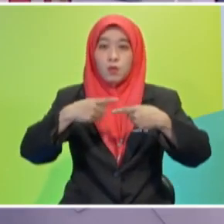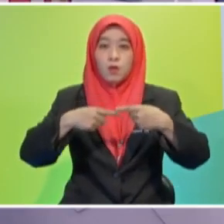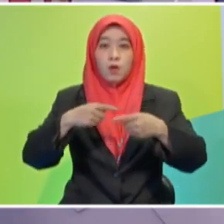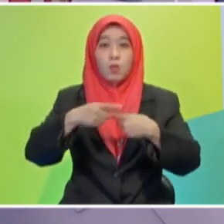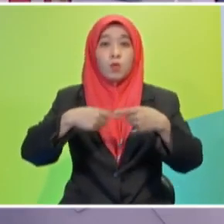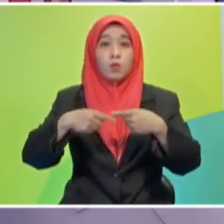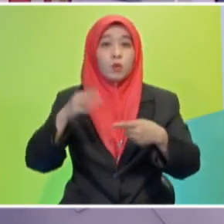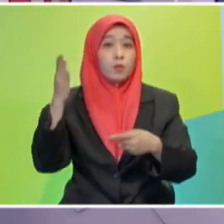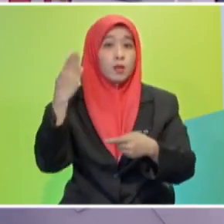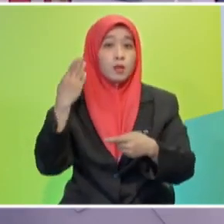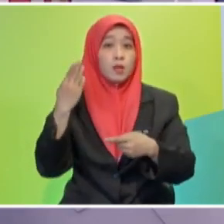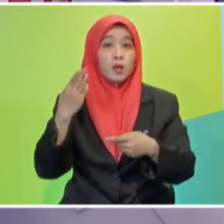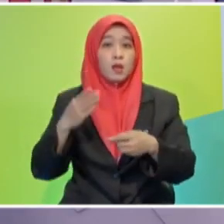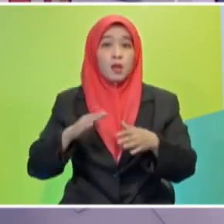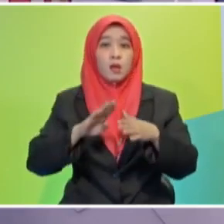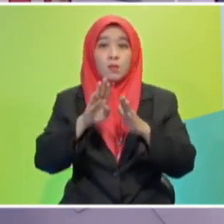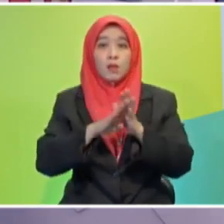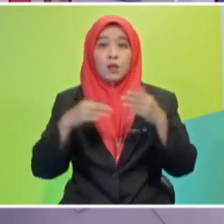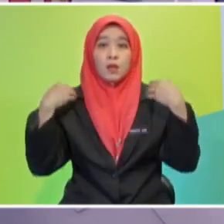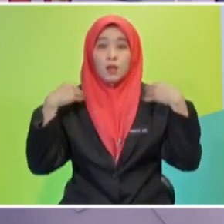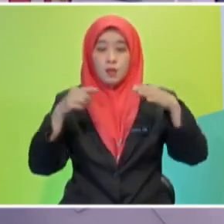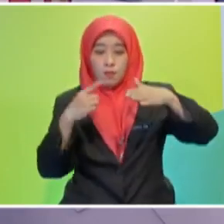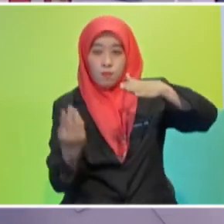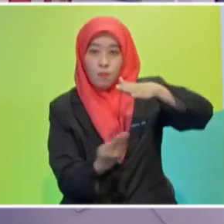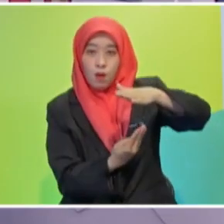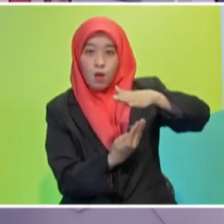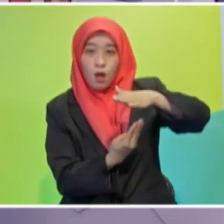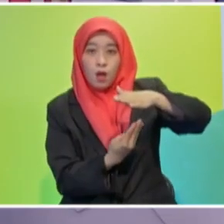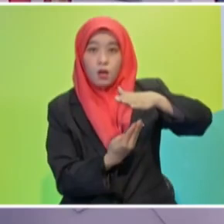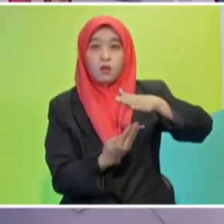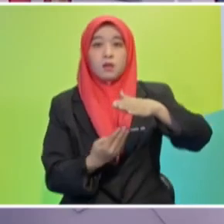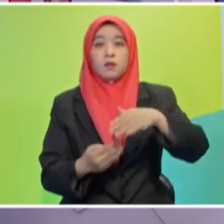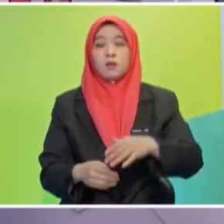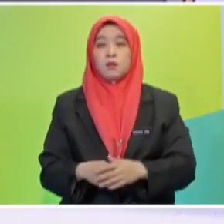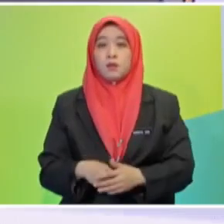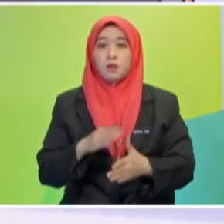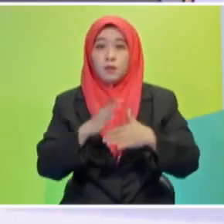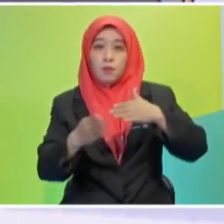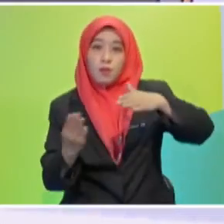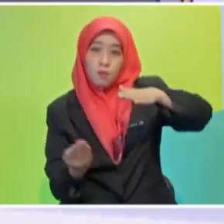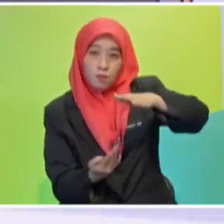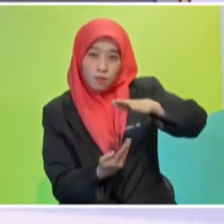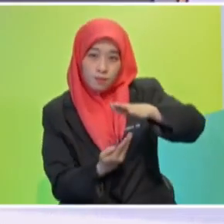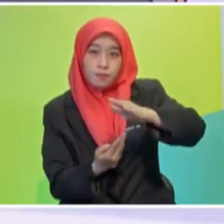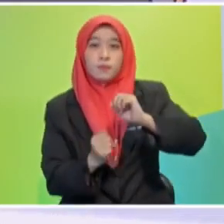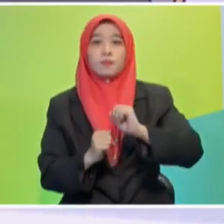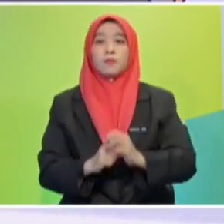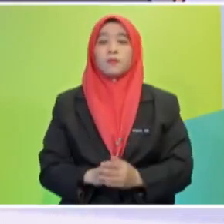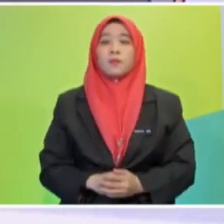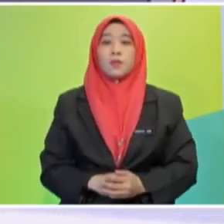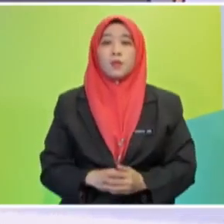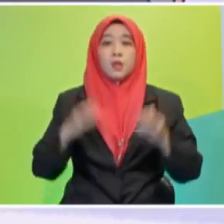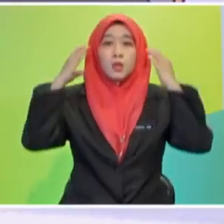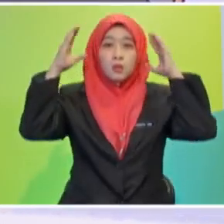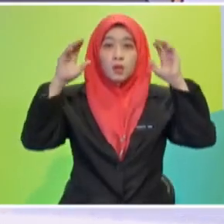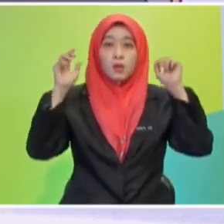bahagian bawah. Oh, okey. Jadi dalam gambar rajah ni motornya di bahagian bawah yang inilah. Okey, cikgu akan